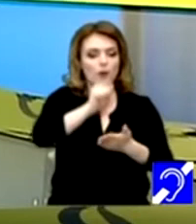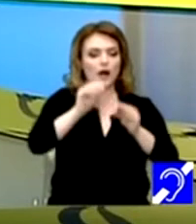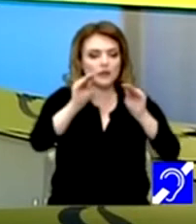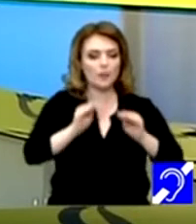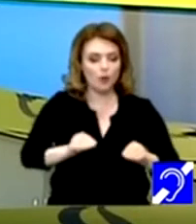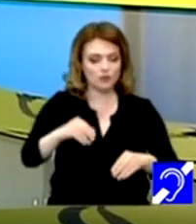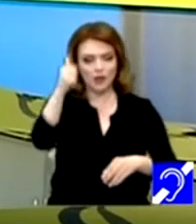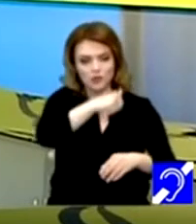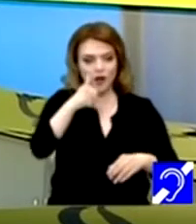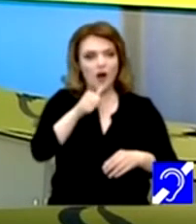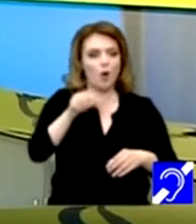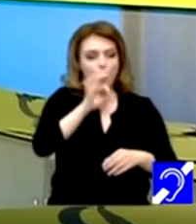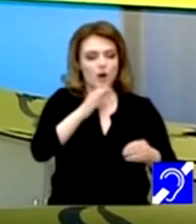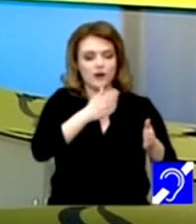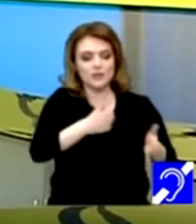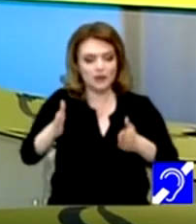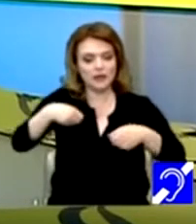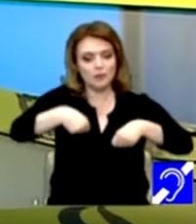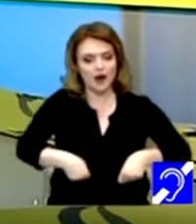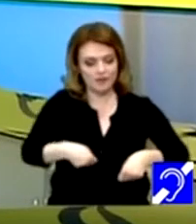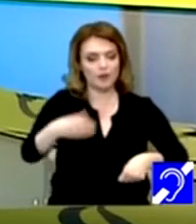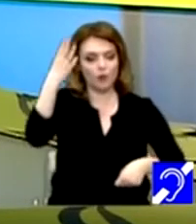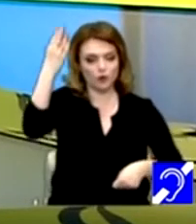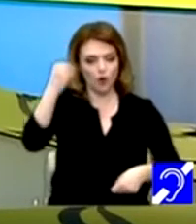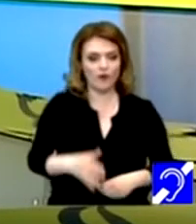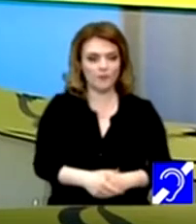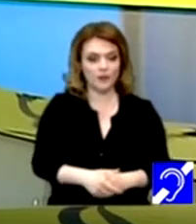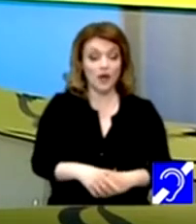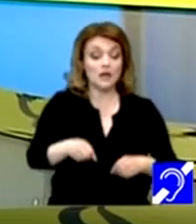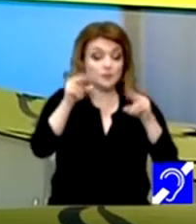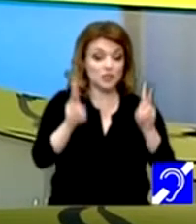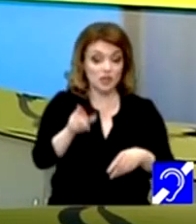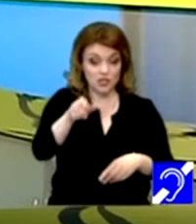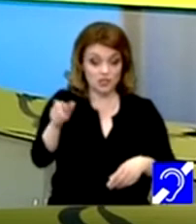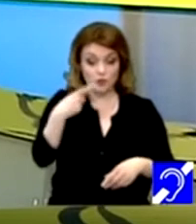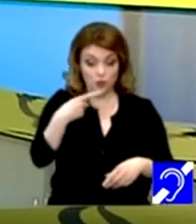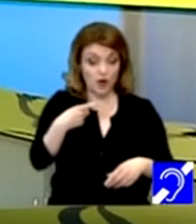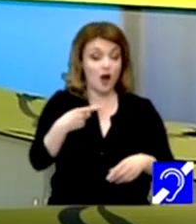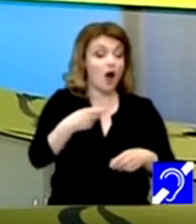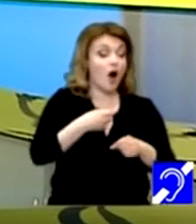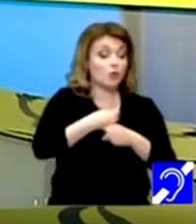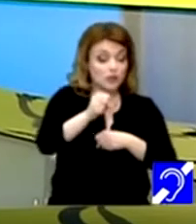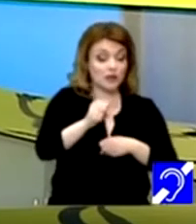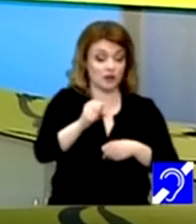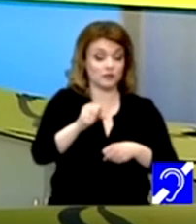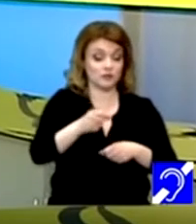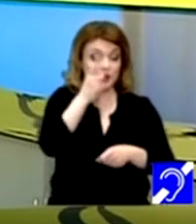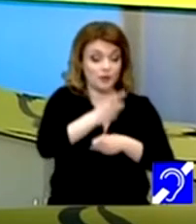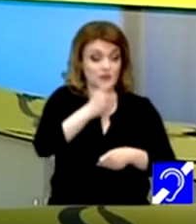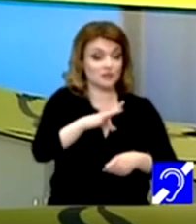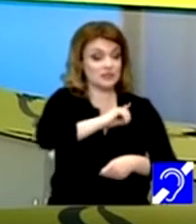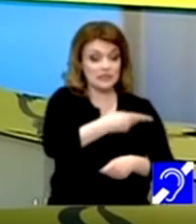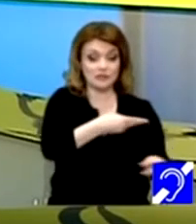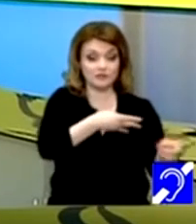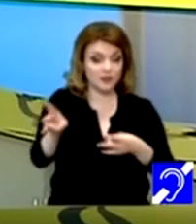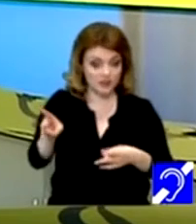privind respectarea drepturilor omului în Republica Moldova. Experții spun că măsurile impuse de autorități au avut impact negativ asupra